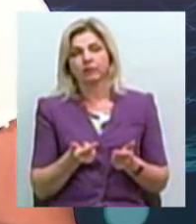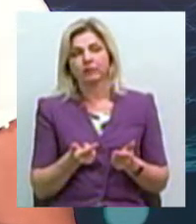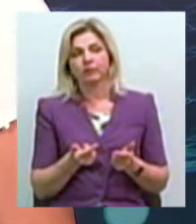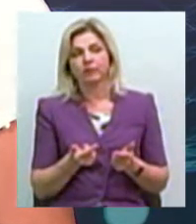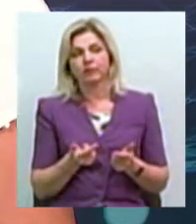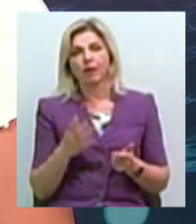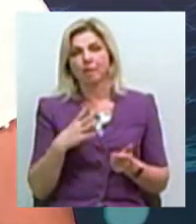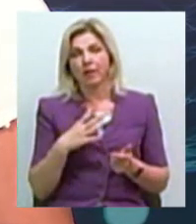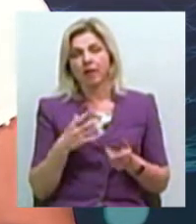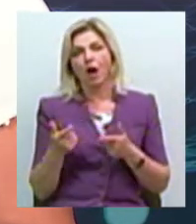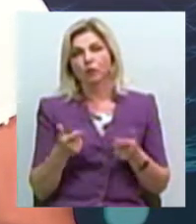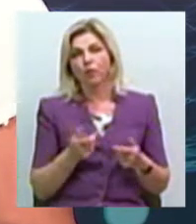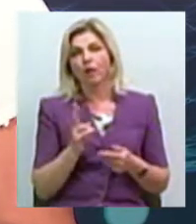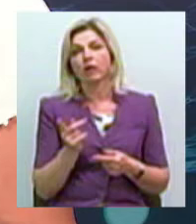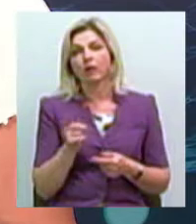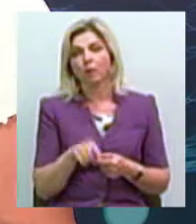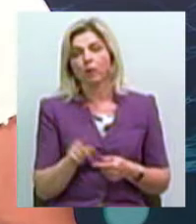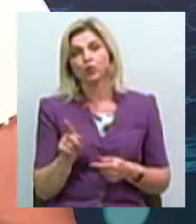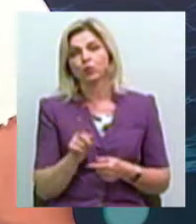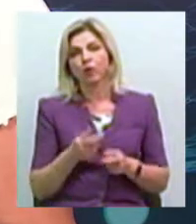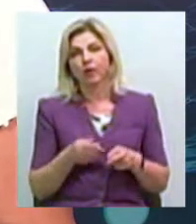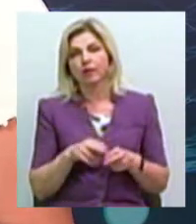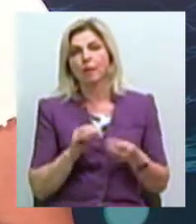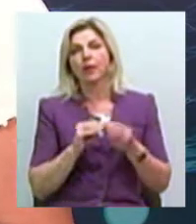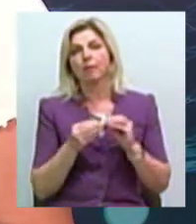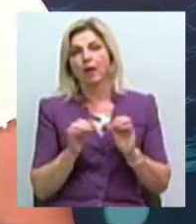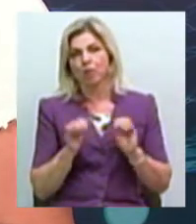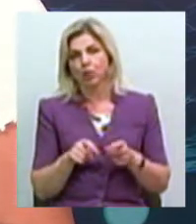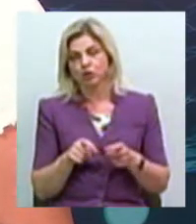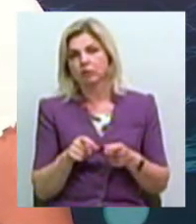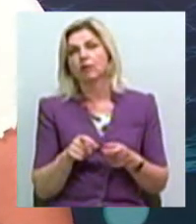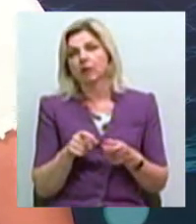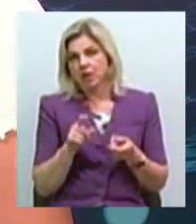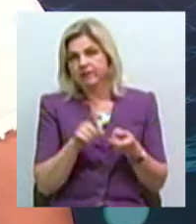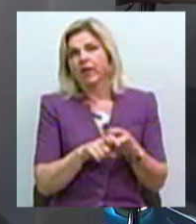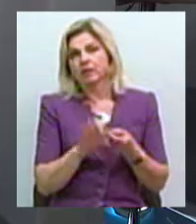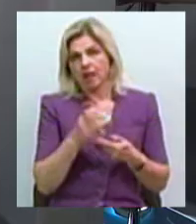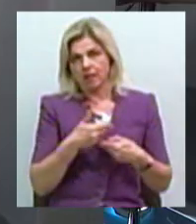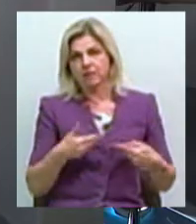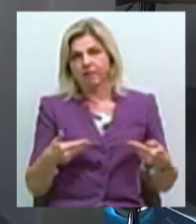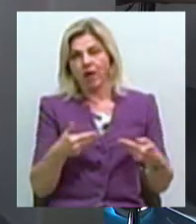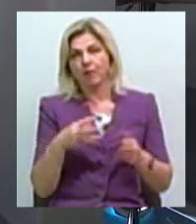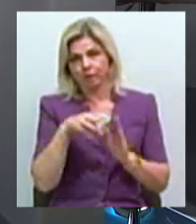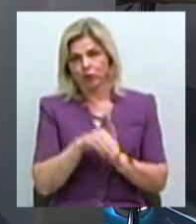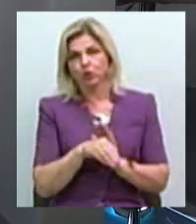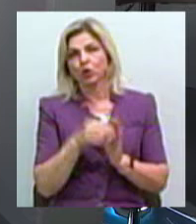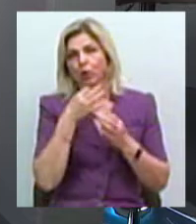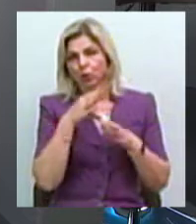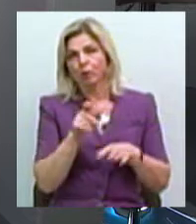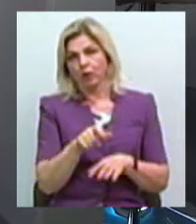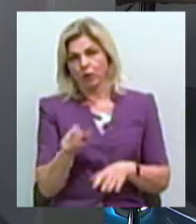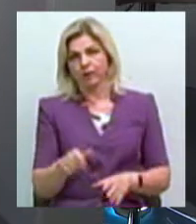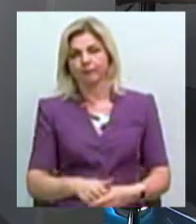идентифицировать или быть готовыми к тому, что эта проблема может коснуться нас с вами. ну, в тому числі на наших